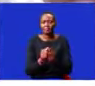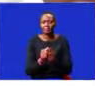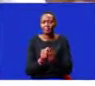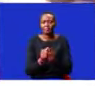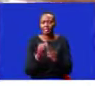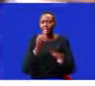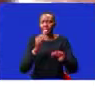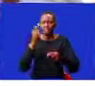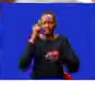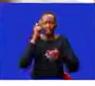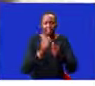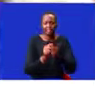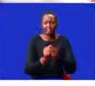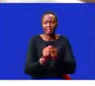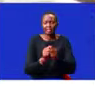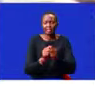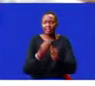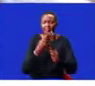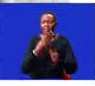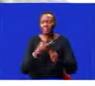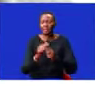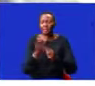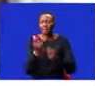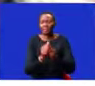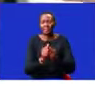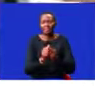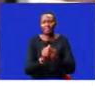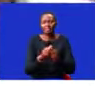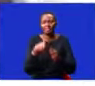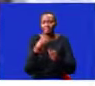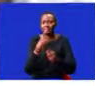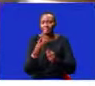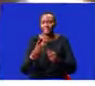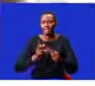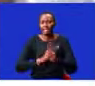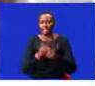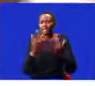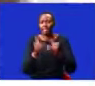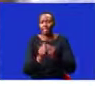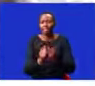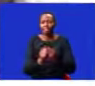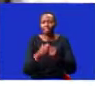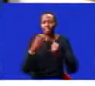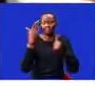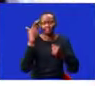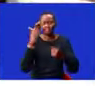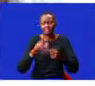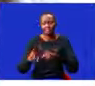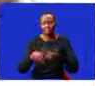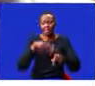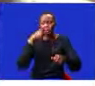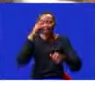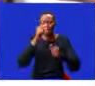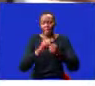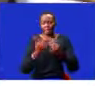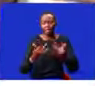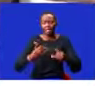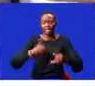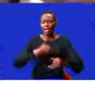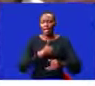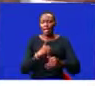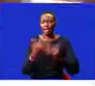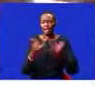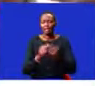akifikiria anataja pesa, anataka pesa fulani kila sasa, mpaka tukashindwa sisi wazazi tukachoka. Sasa ni tumesema